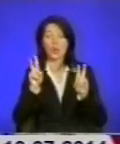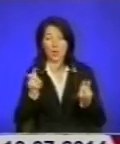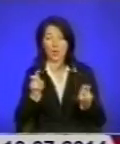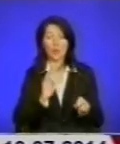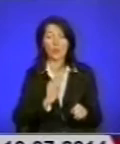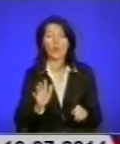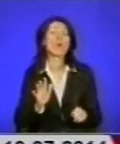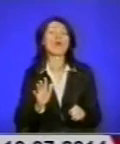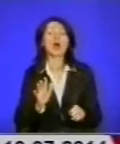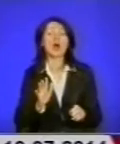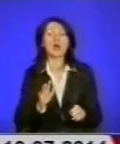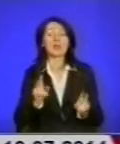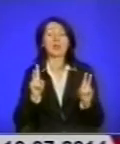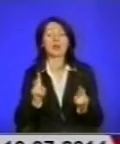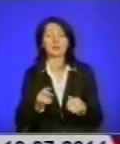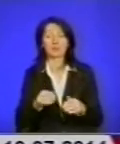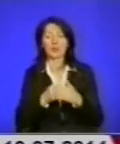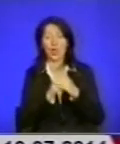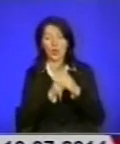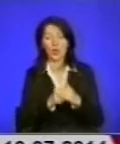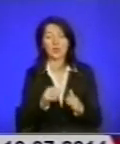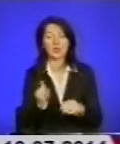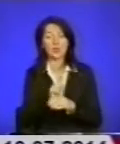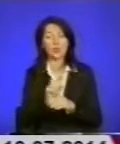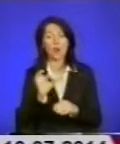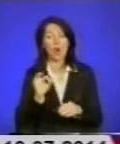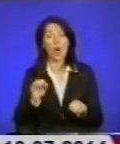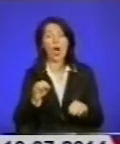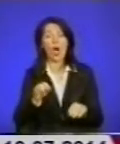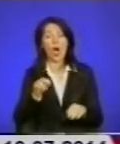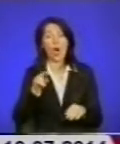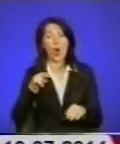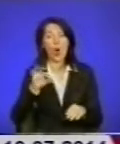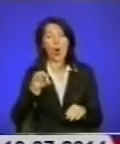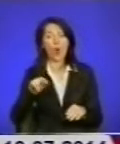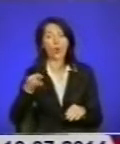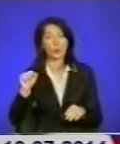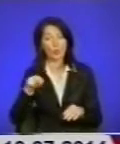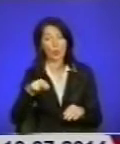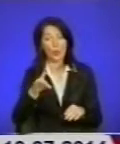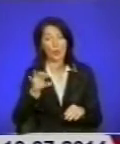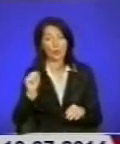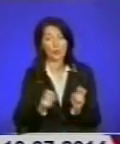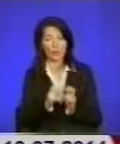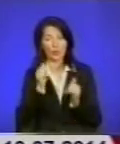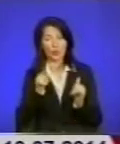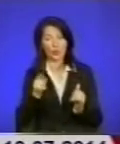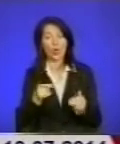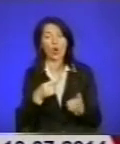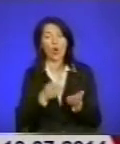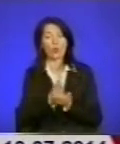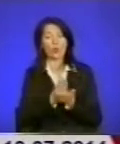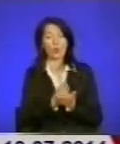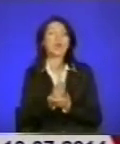базі Тернопільського протезно-ортопедичного підприємства. Сьогодні тут обслуговують до 6 тисяч інвалідів у рік, на